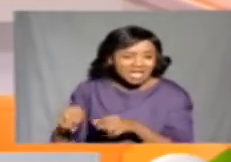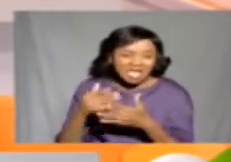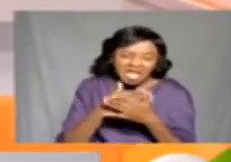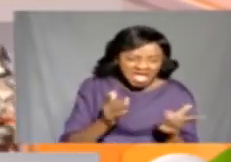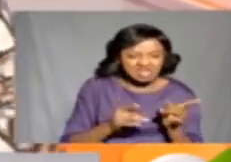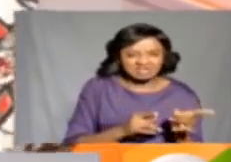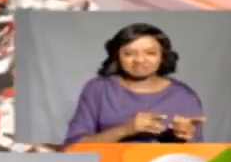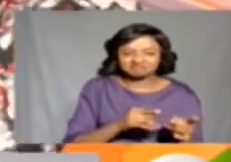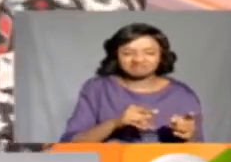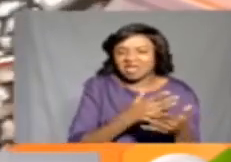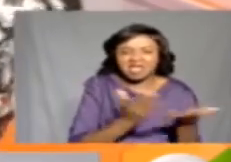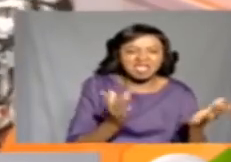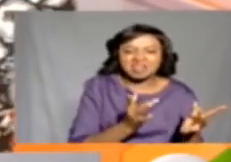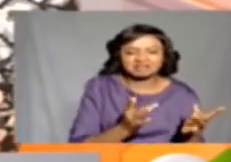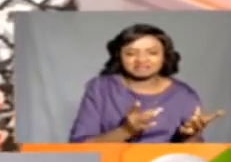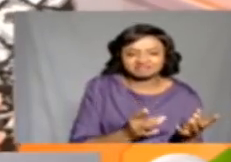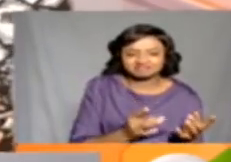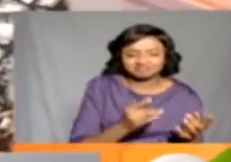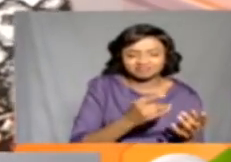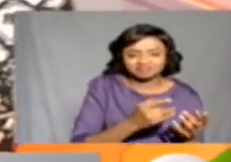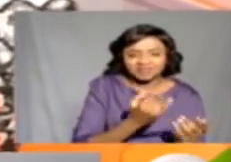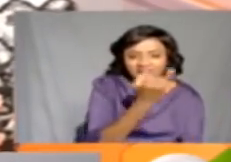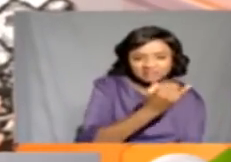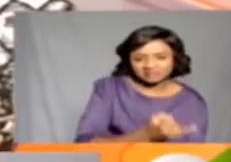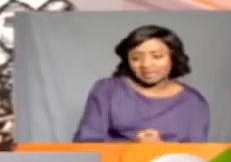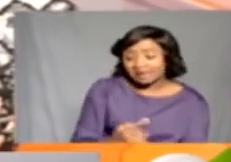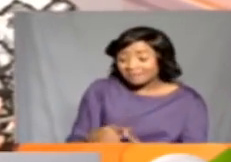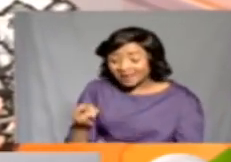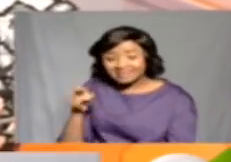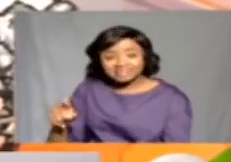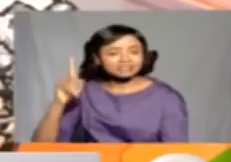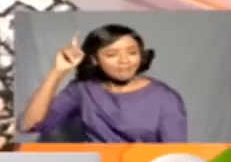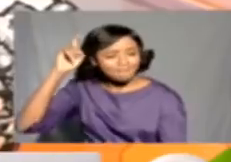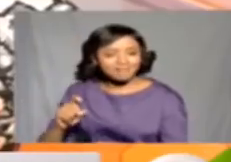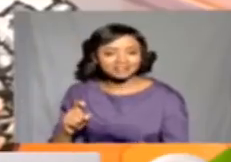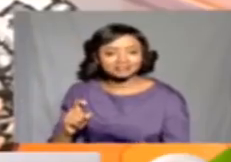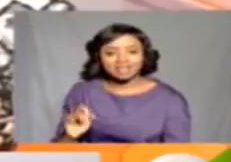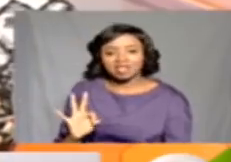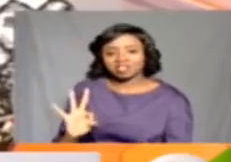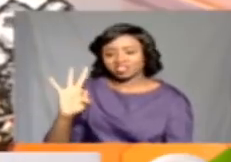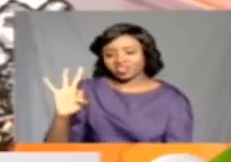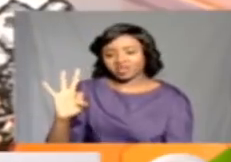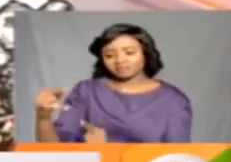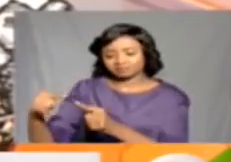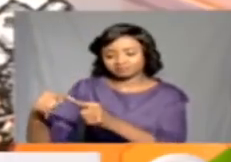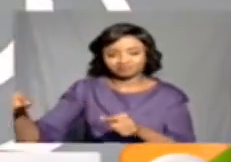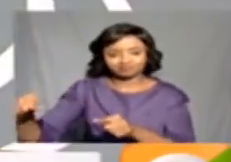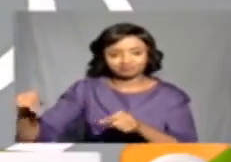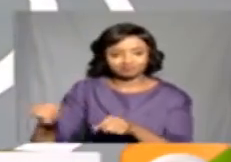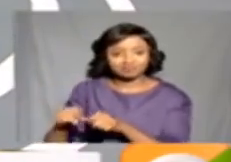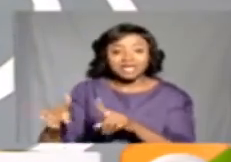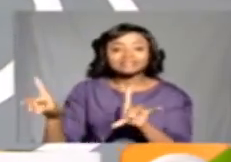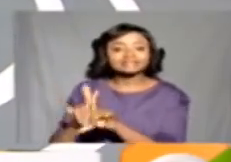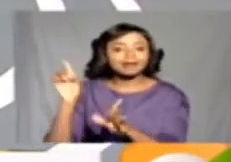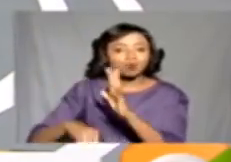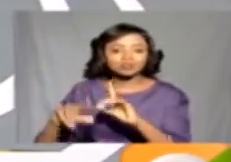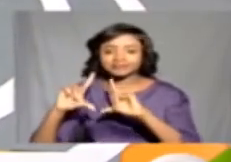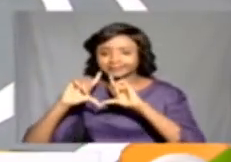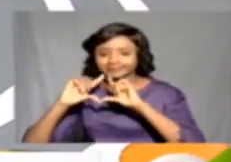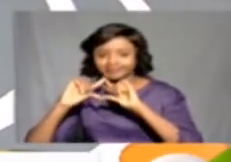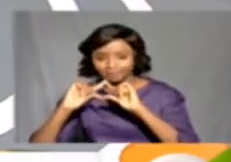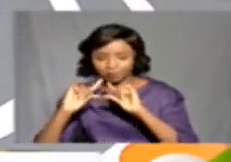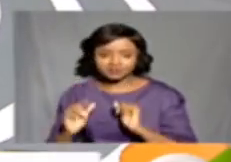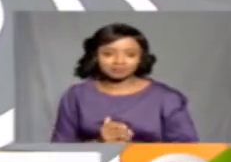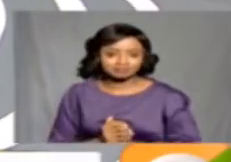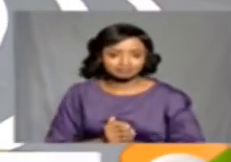shape yoyote. Lakini hii mara kwa mara inafaa kuwa pembe tatu. Triangle. Kama samosa. Triangle ndio